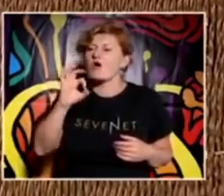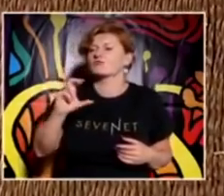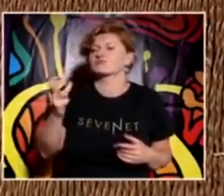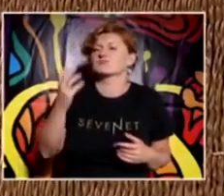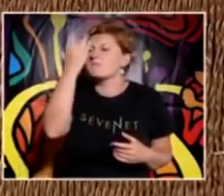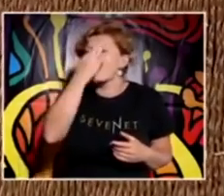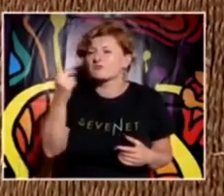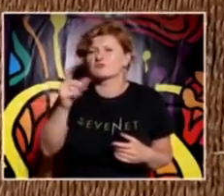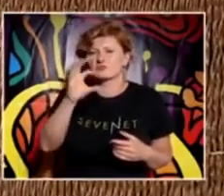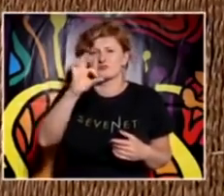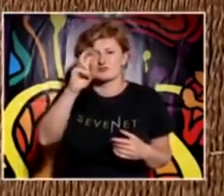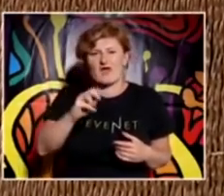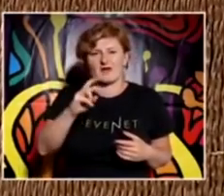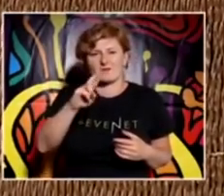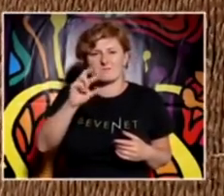właśnie tak przeszło